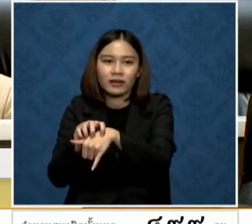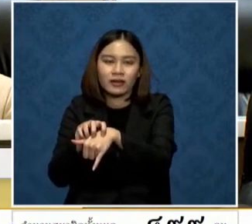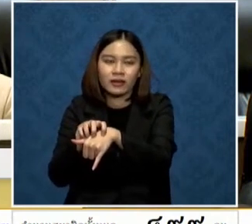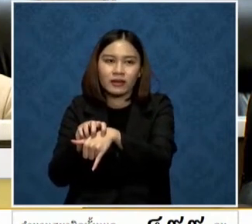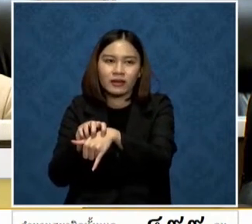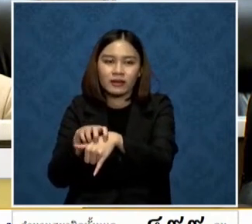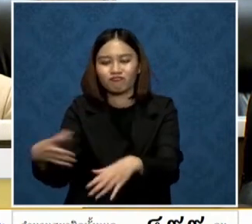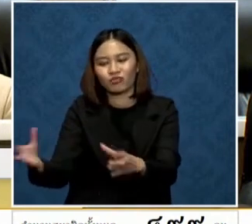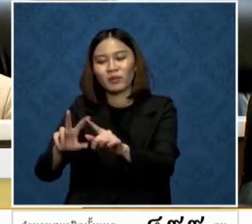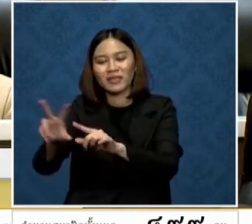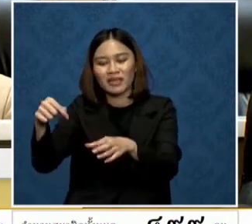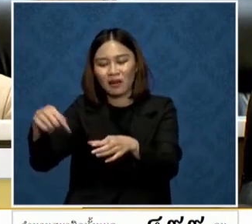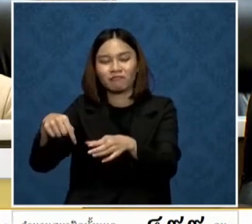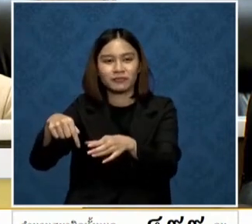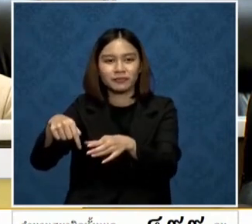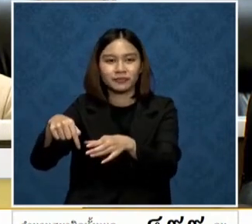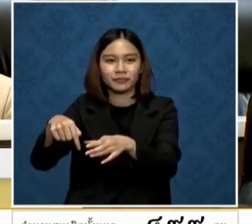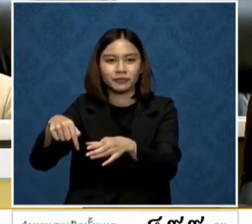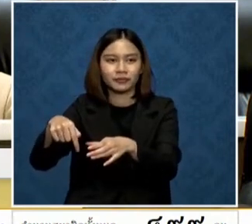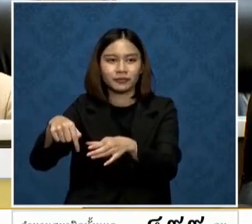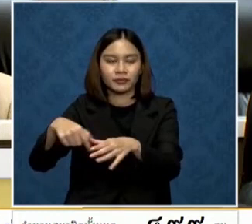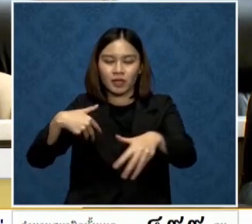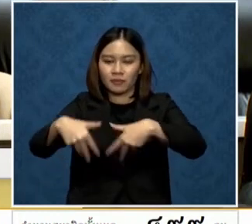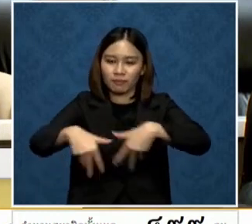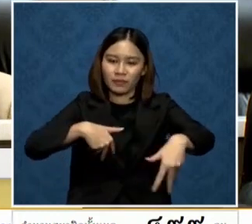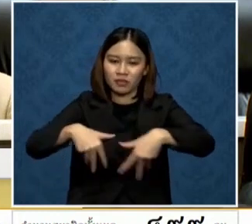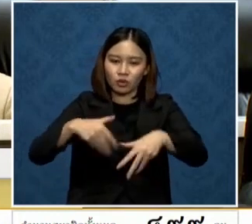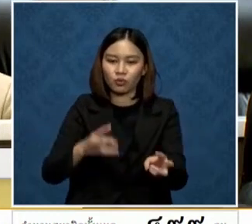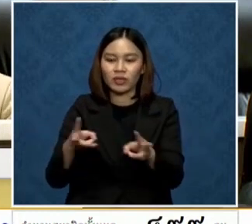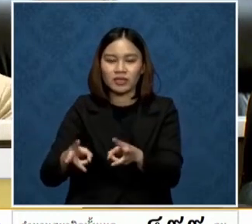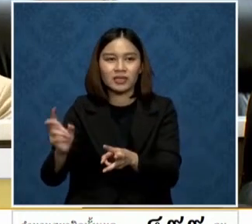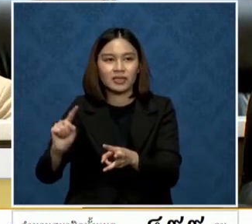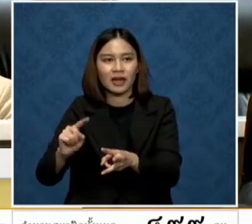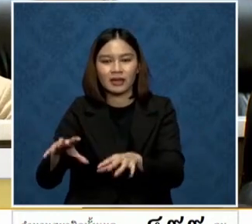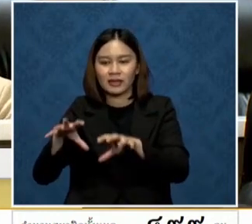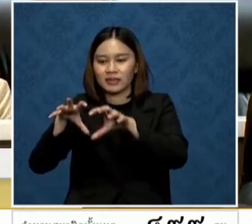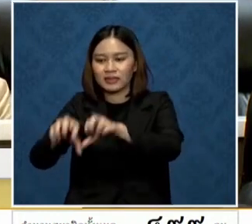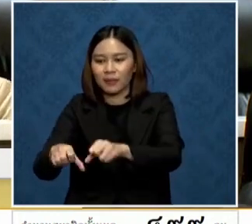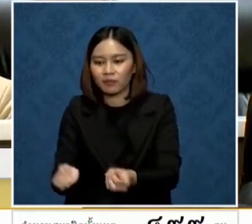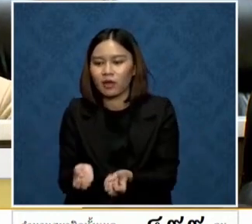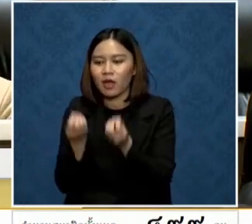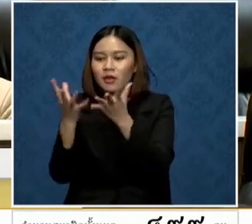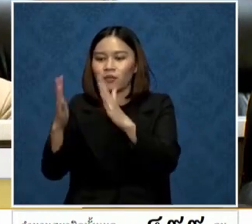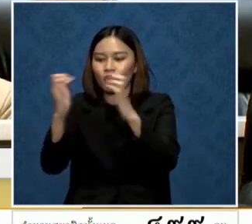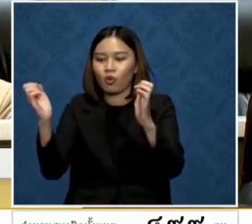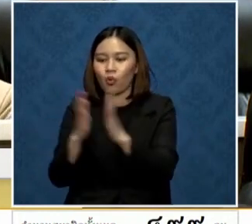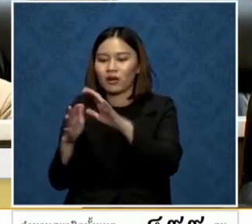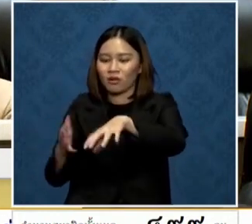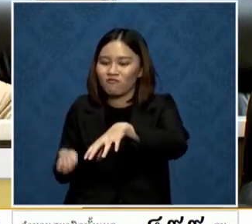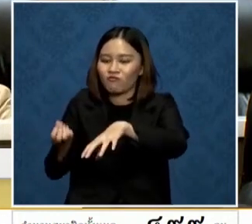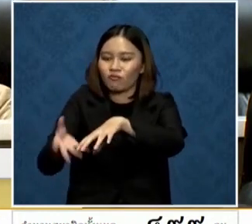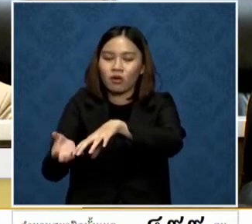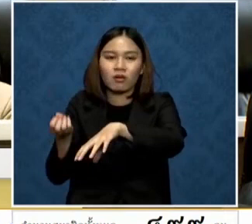ประเภทที่ 3เนี่ยประชาชนก็ใช้วิธีจับไปปล่อยวัด